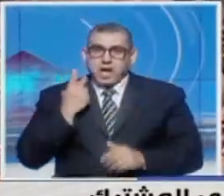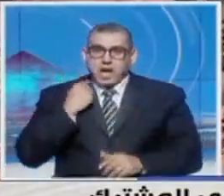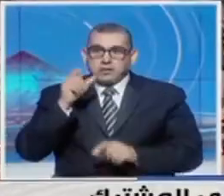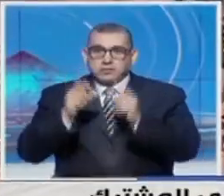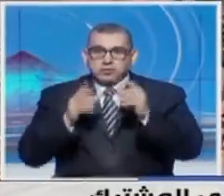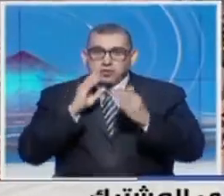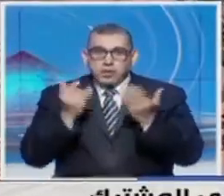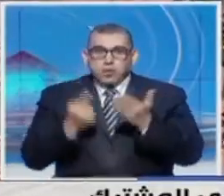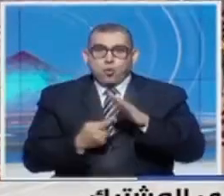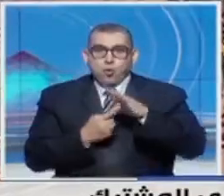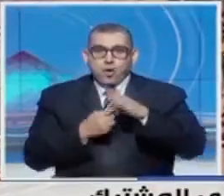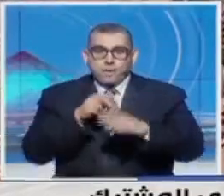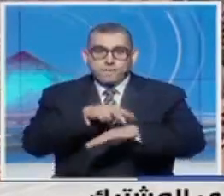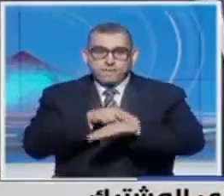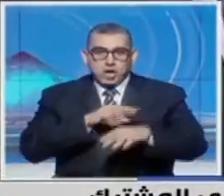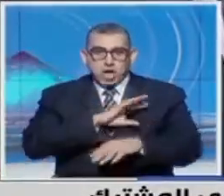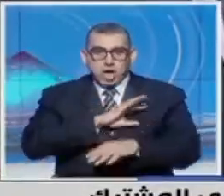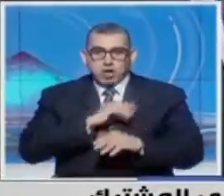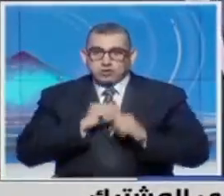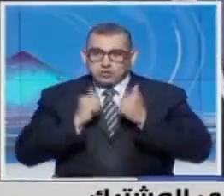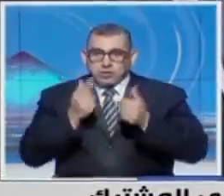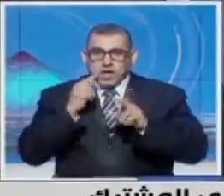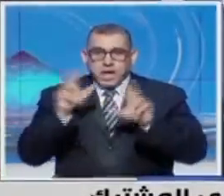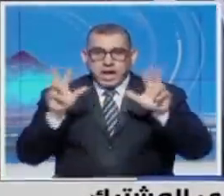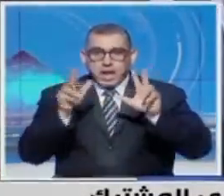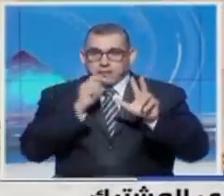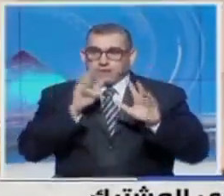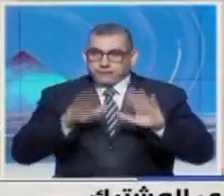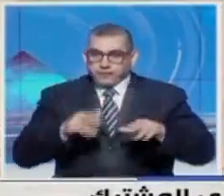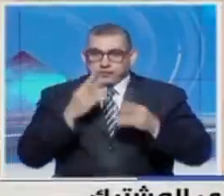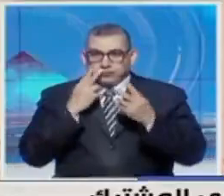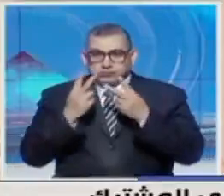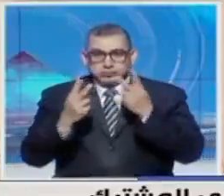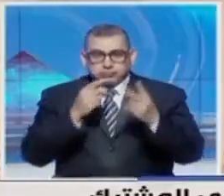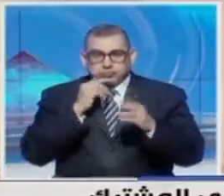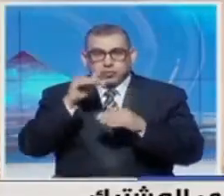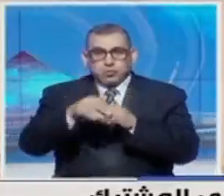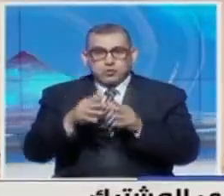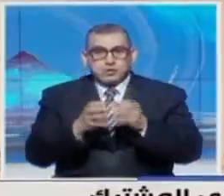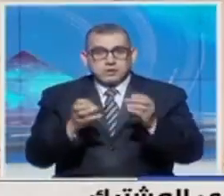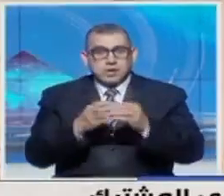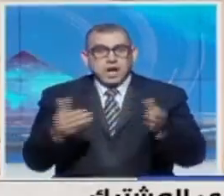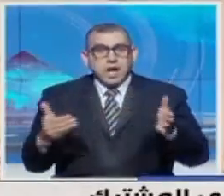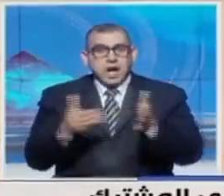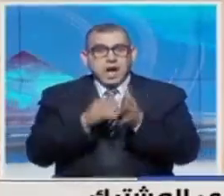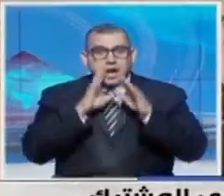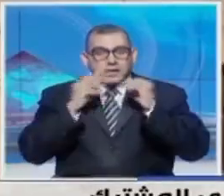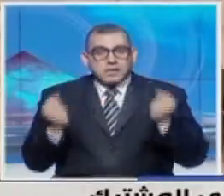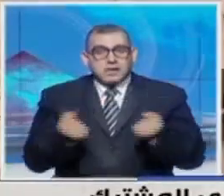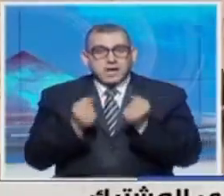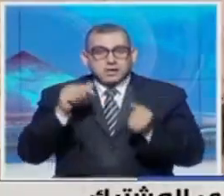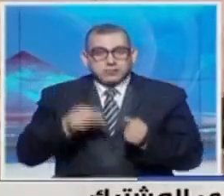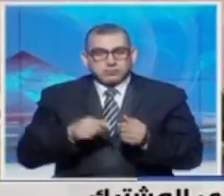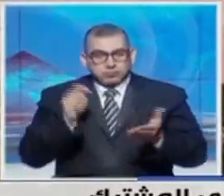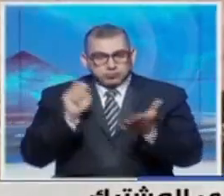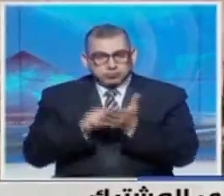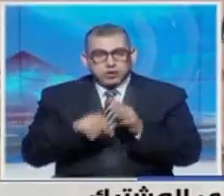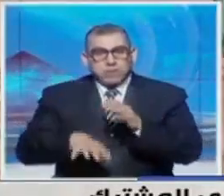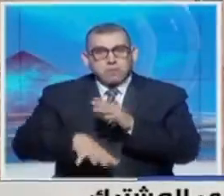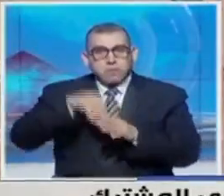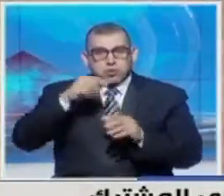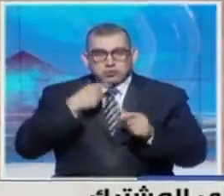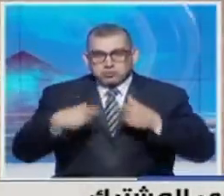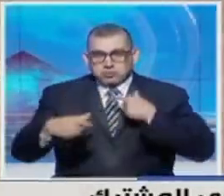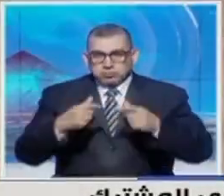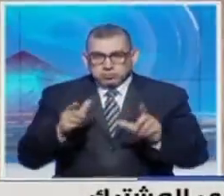دارسي الكليات والمعاهد العسكرية والإعلاميين. تضمنت المرحلة الختامية للتدريب تنفيذ مشروع